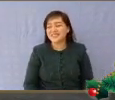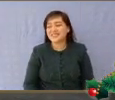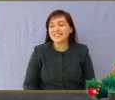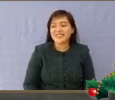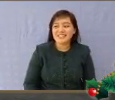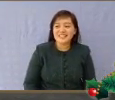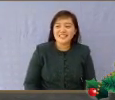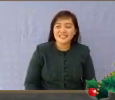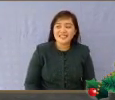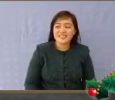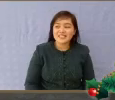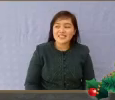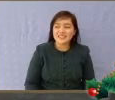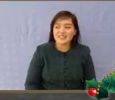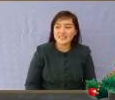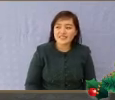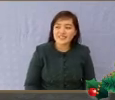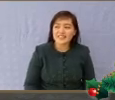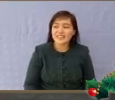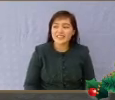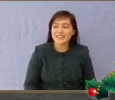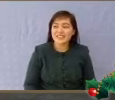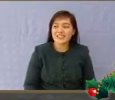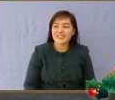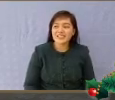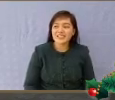strong. Congratulations.